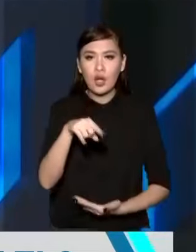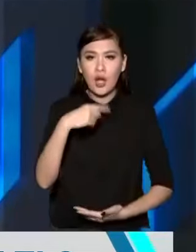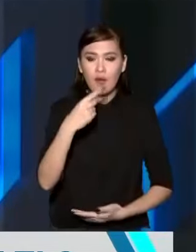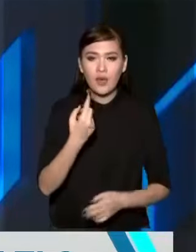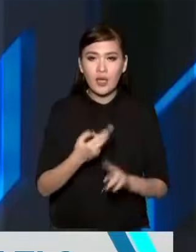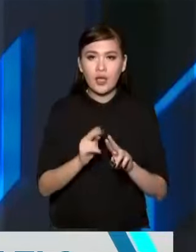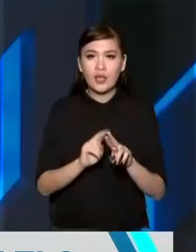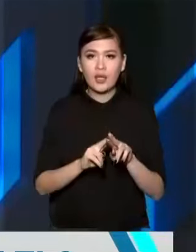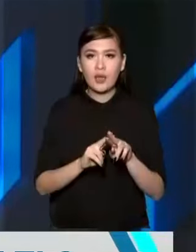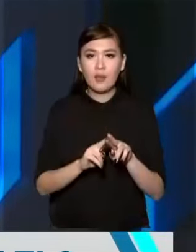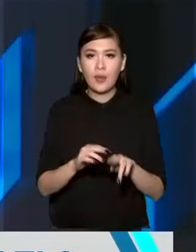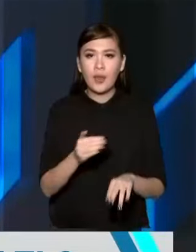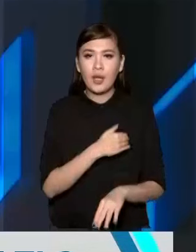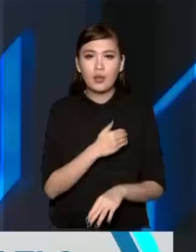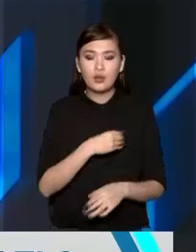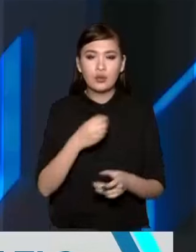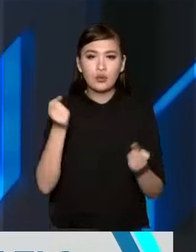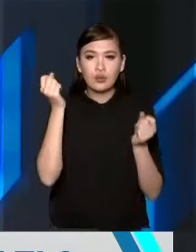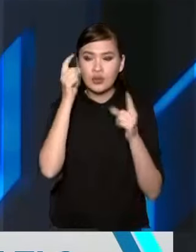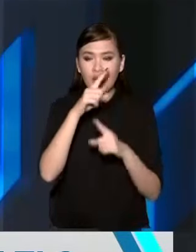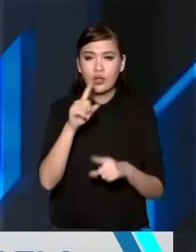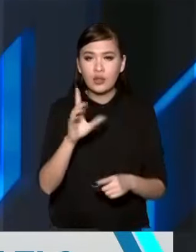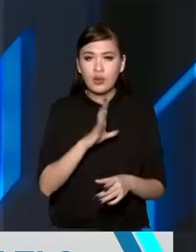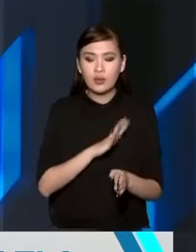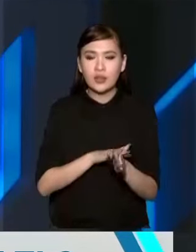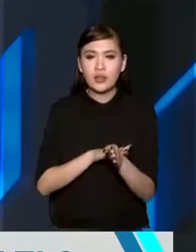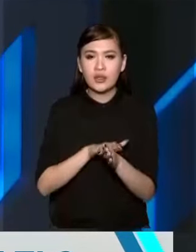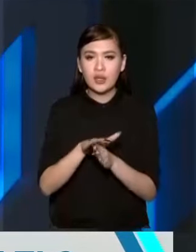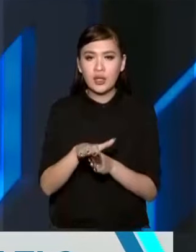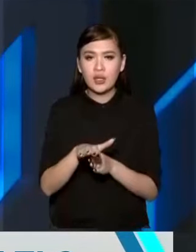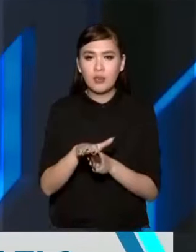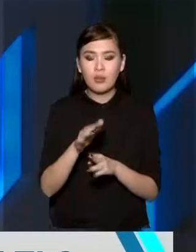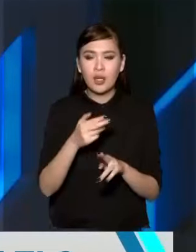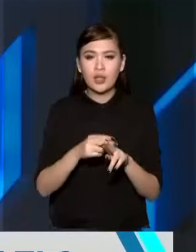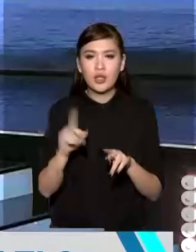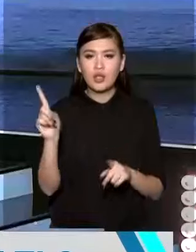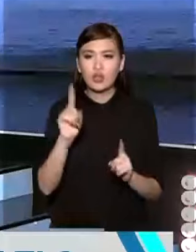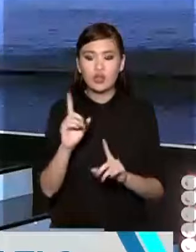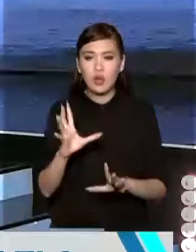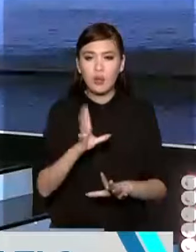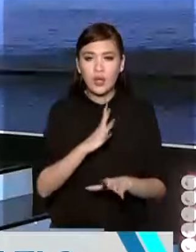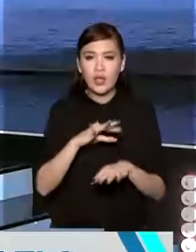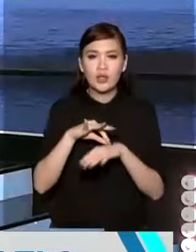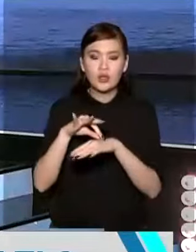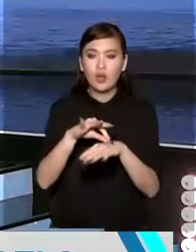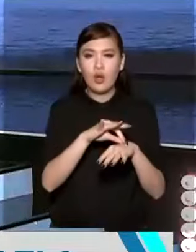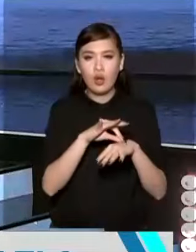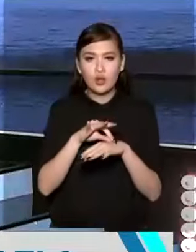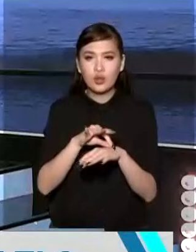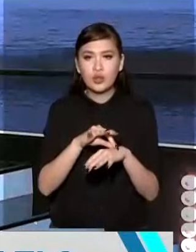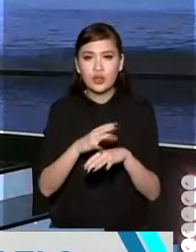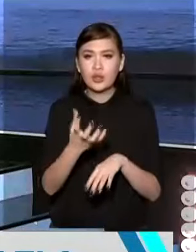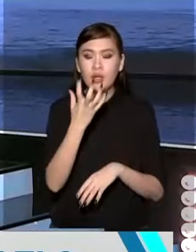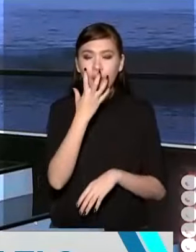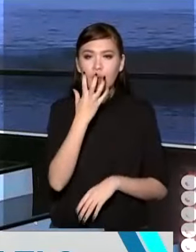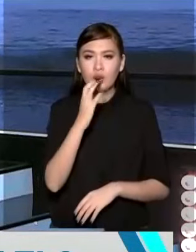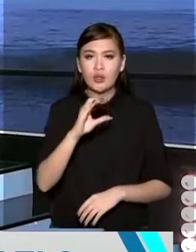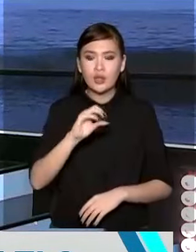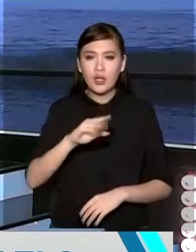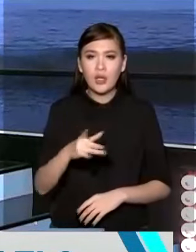эти цифры, и хотелось бы услышать в целом, как бы вы оценили степень изношенности оборудования и теплосетей